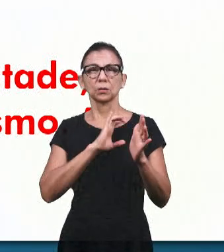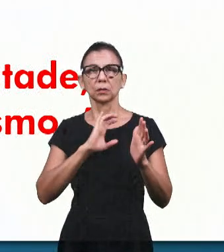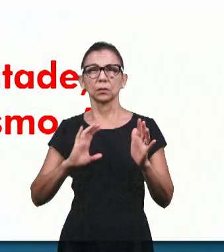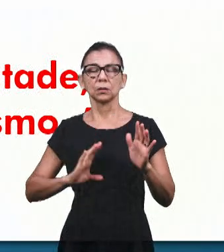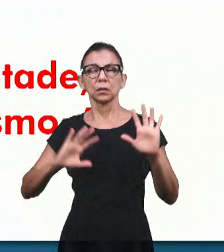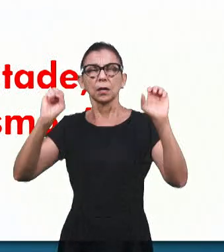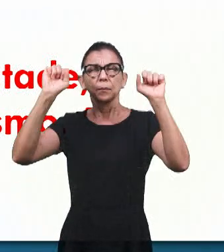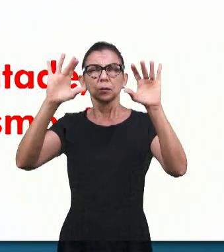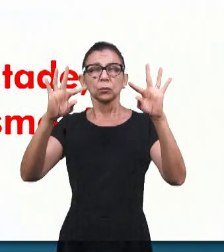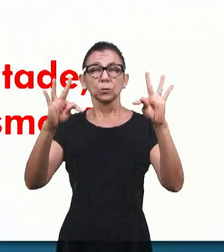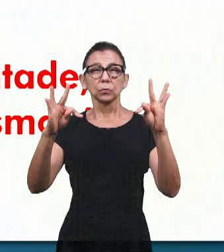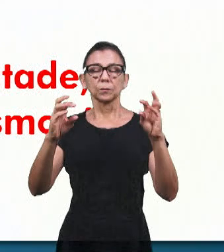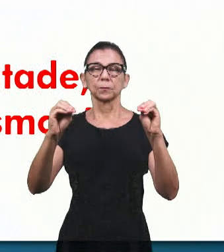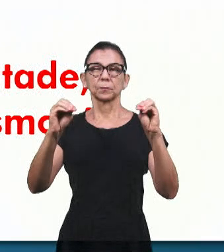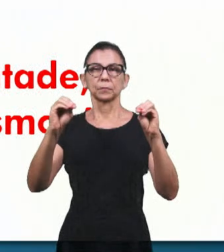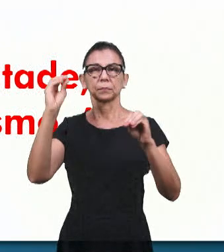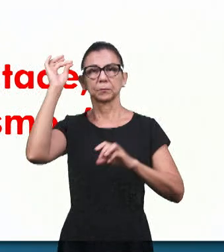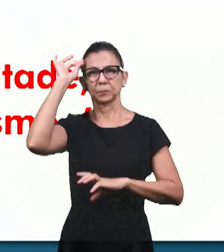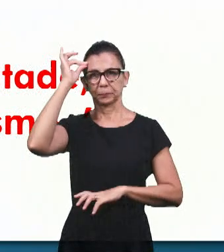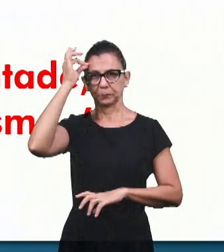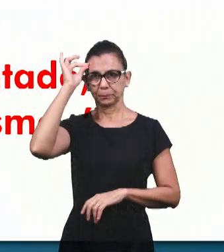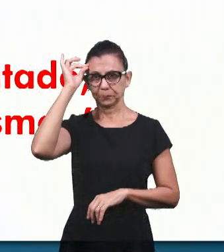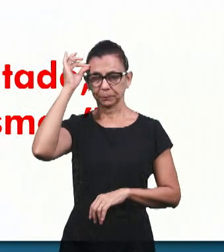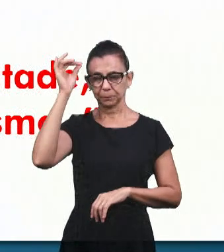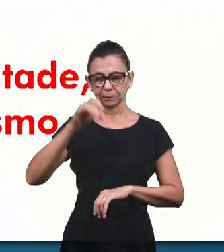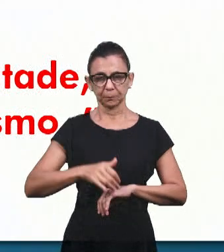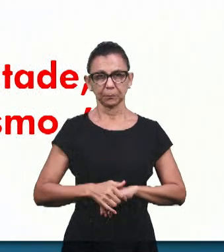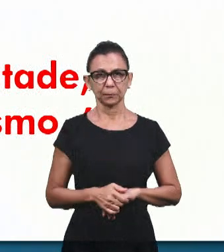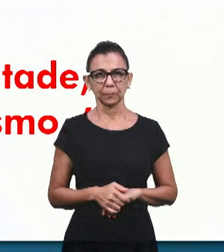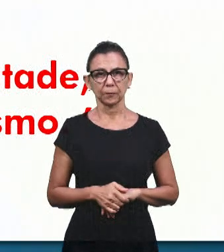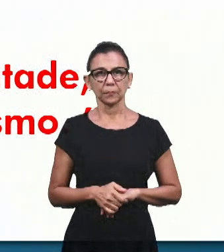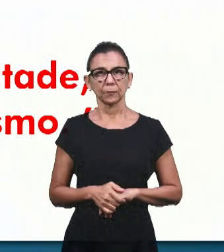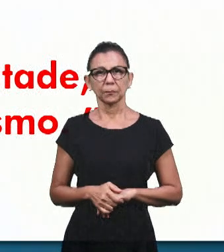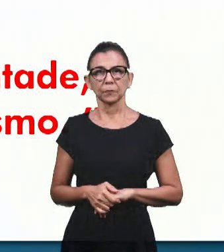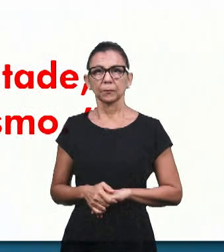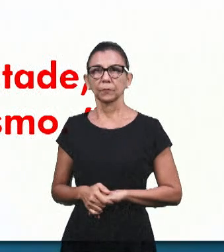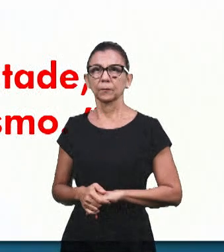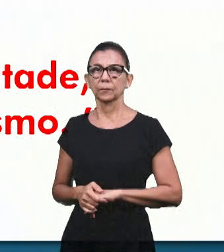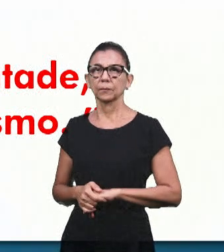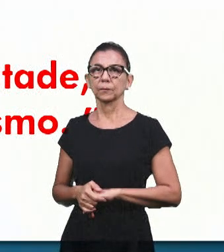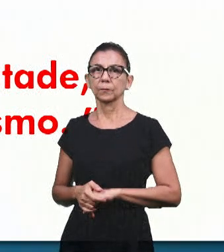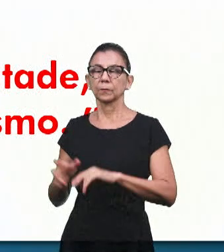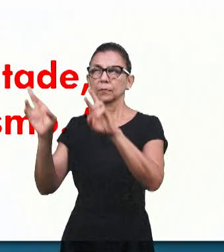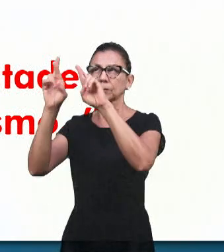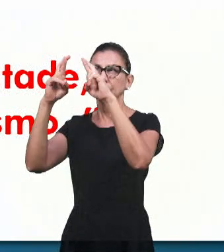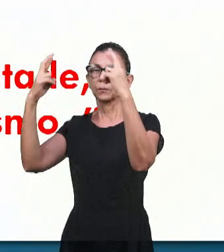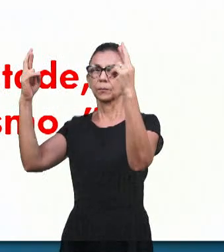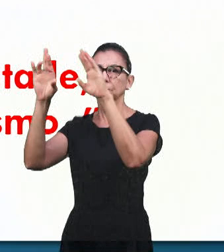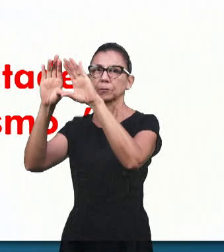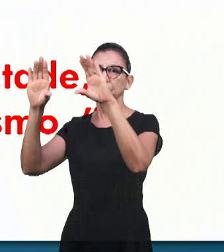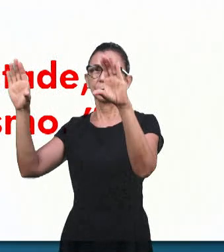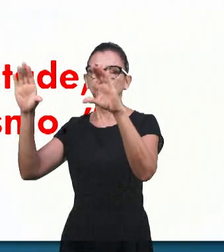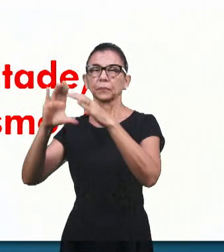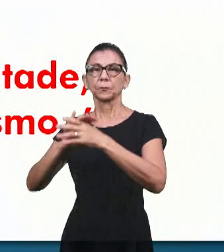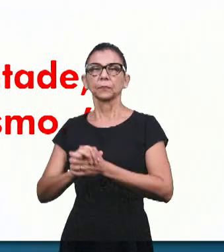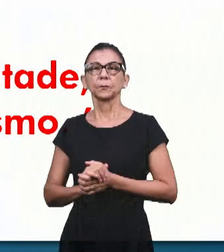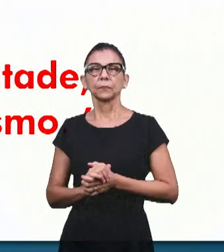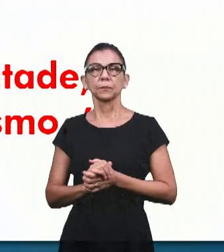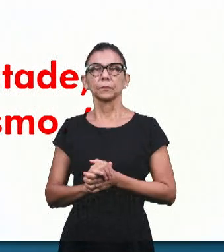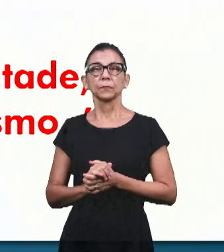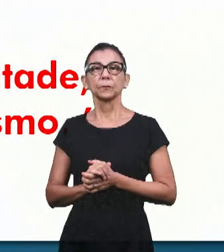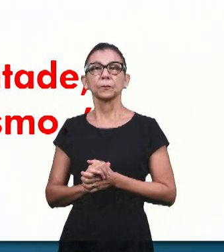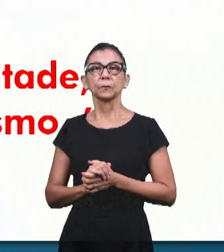bénédictions spirituelles dans les lieux célestes en Christ Jésus. Nous découvrons